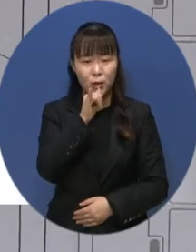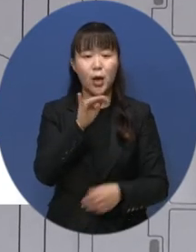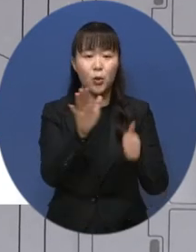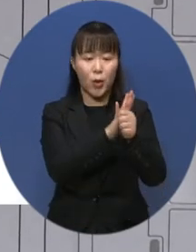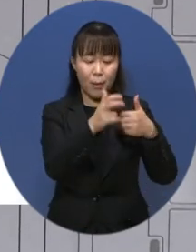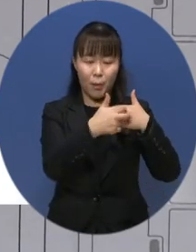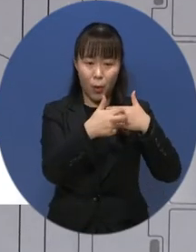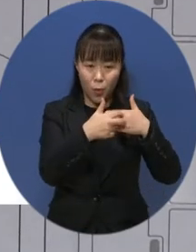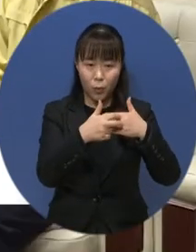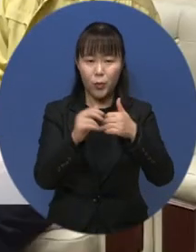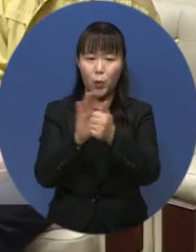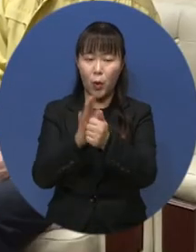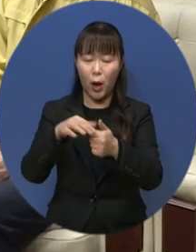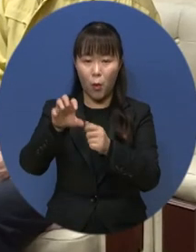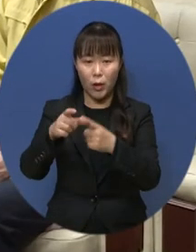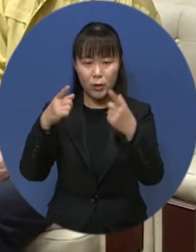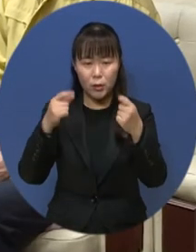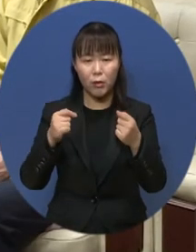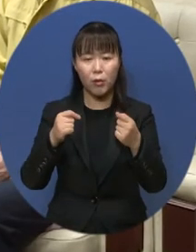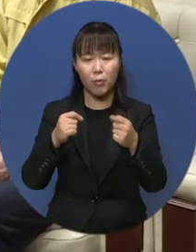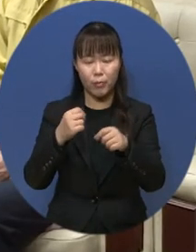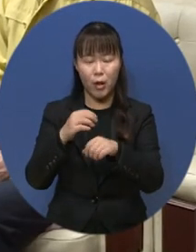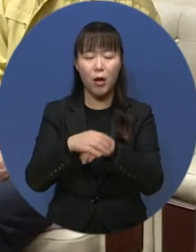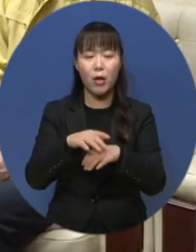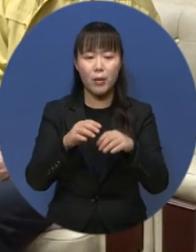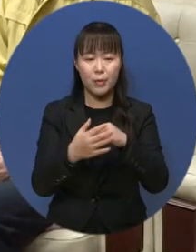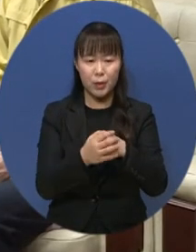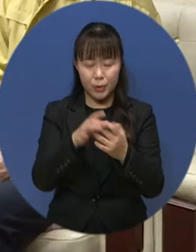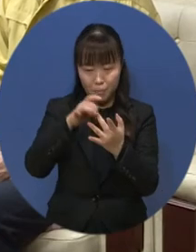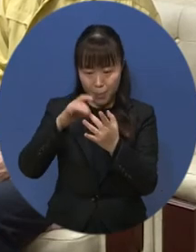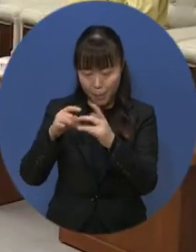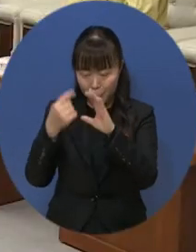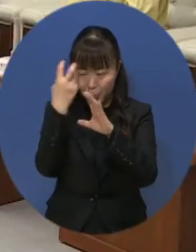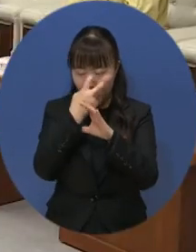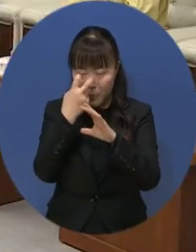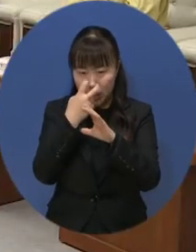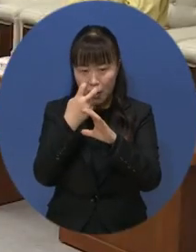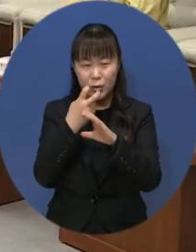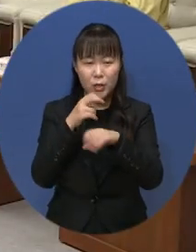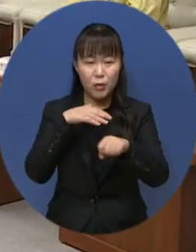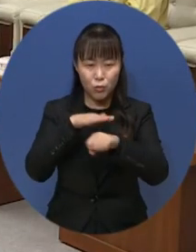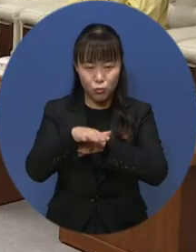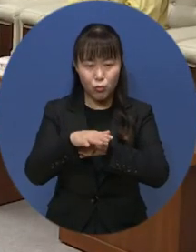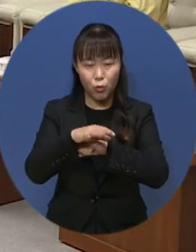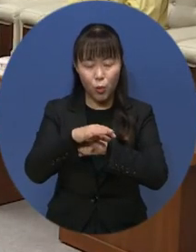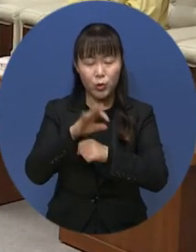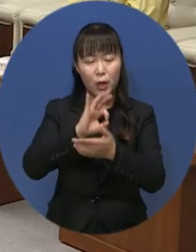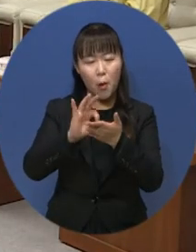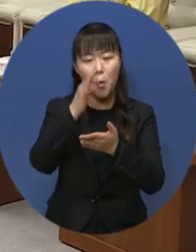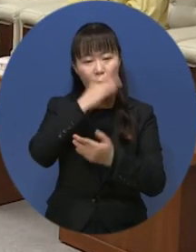병원과 요양원 뎅 최악 시설 등에서 선별검사 용으로 효율적으로 활용될 것으로 기대됩니다